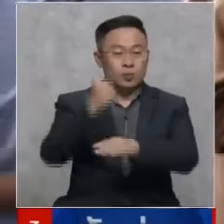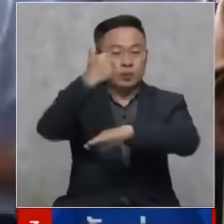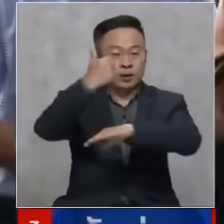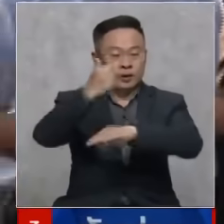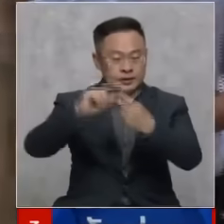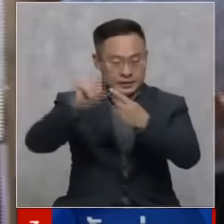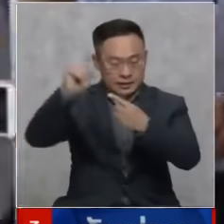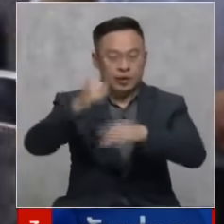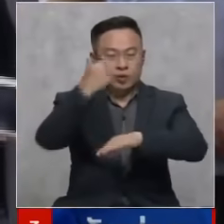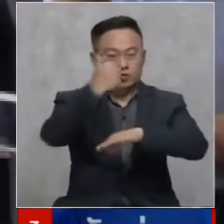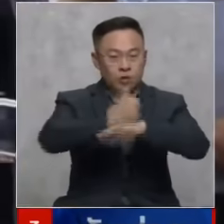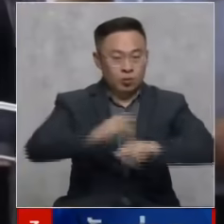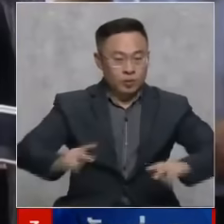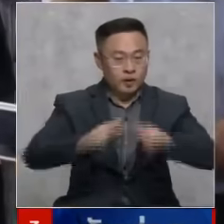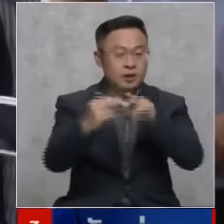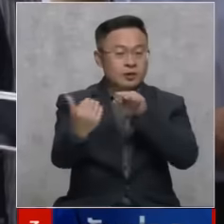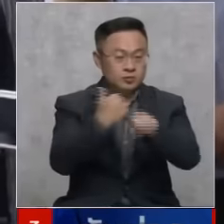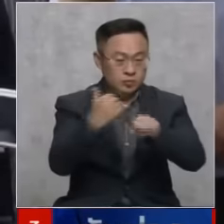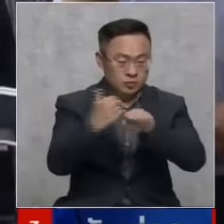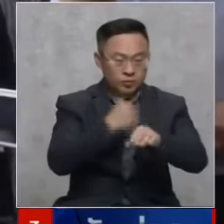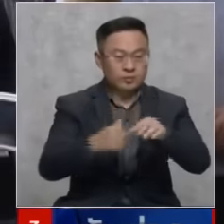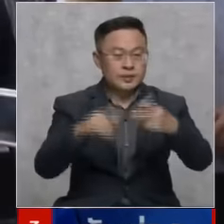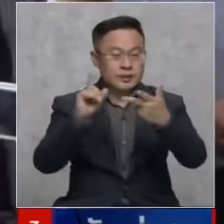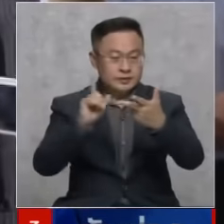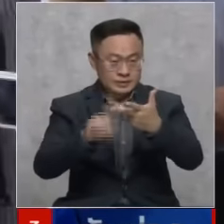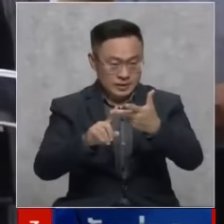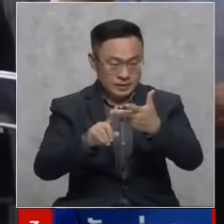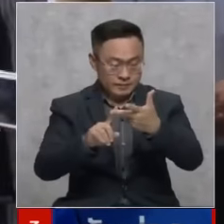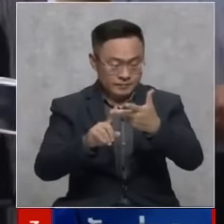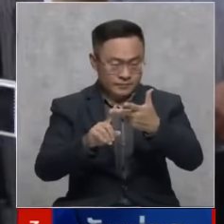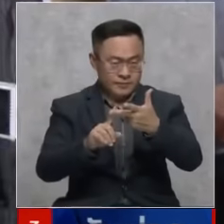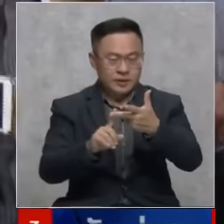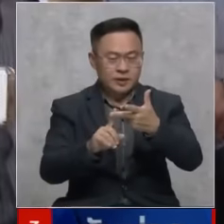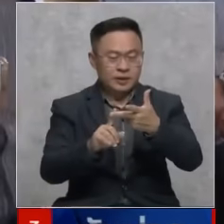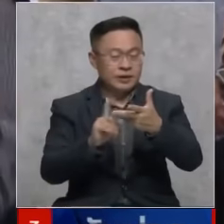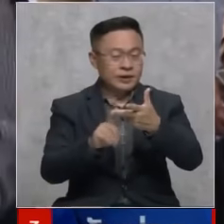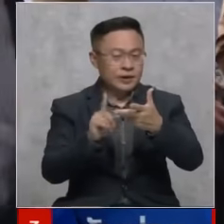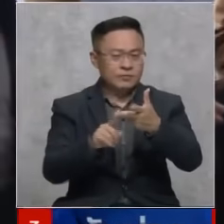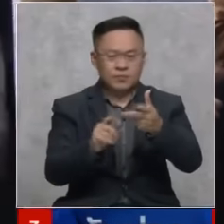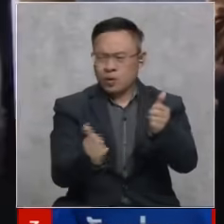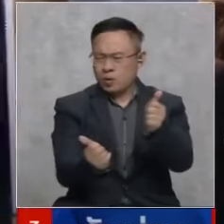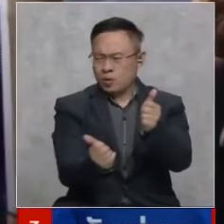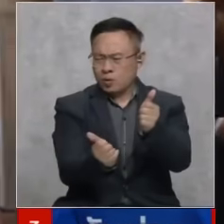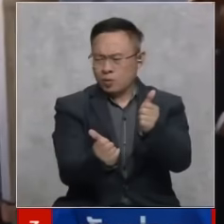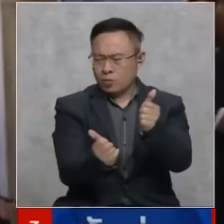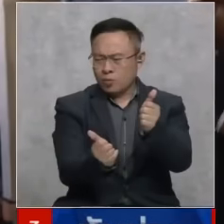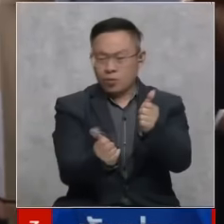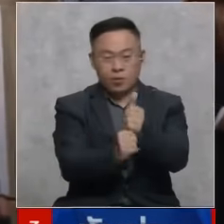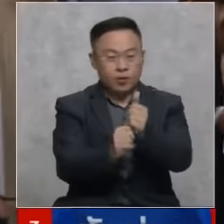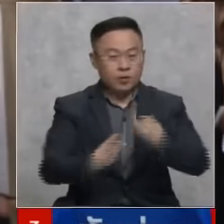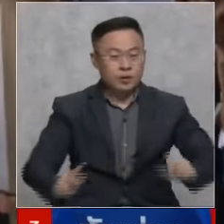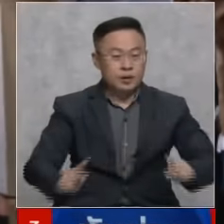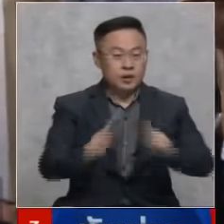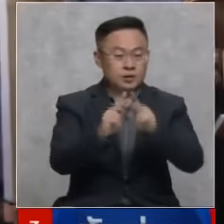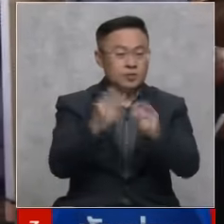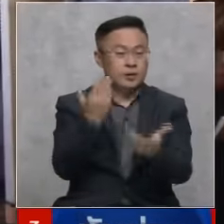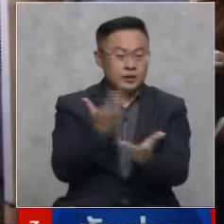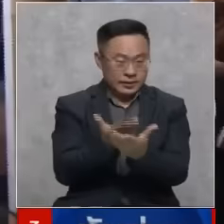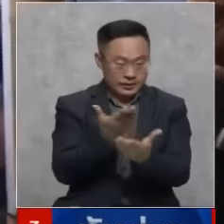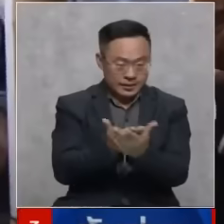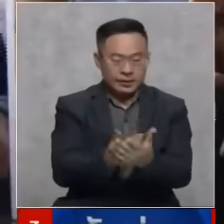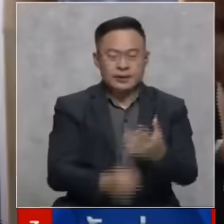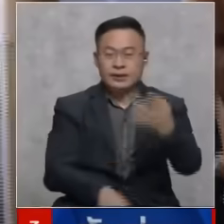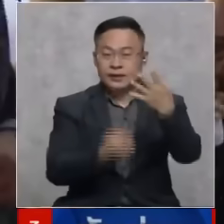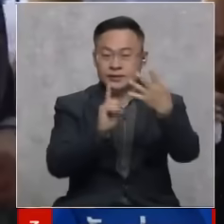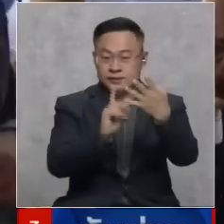งเรืองกิจรัฐมนตรีคมนาคมคุณจุลพลขออภัยคุณจุลพันธ์อมรวิวัฒน์รัฐมนตรีช่วยว่าการกระทรวงการคลังคุ